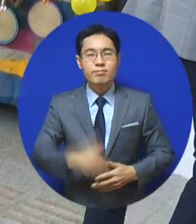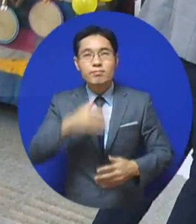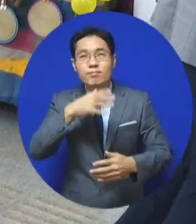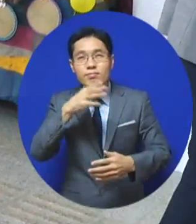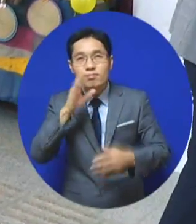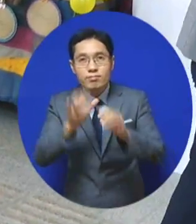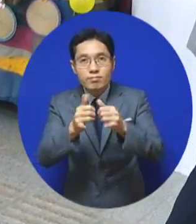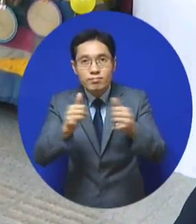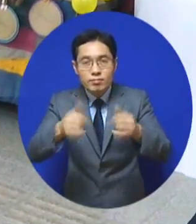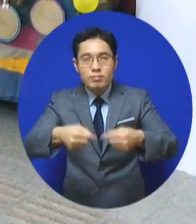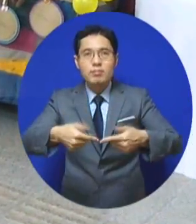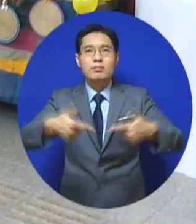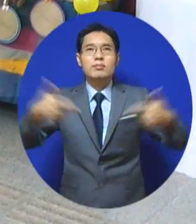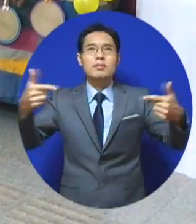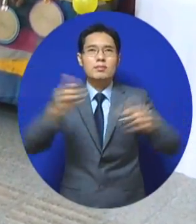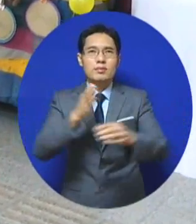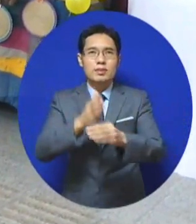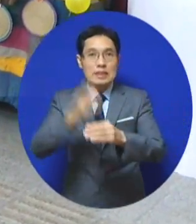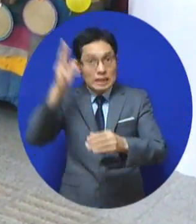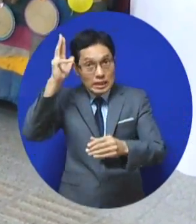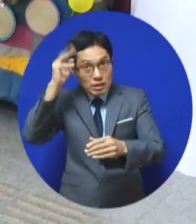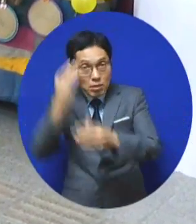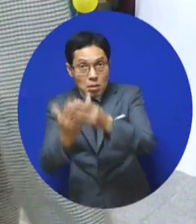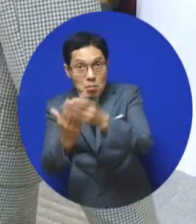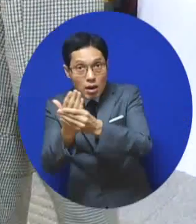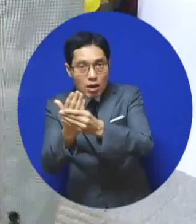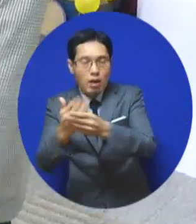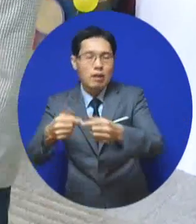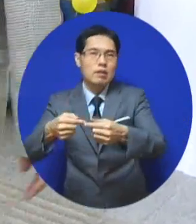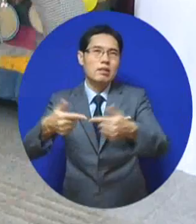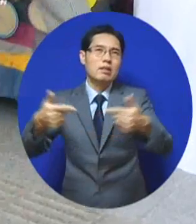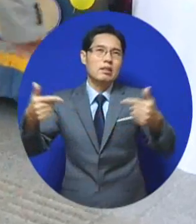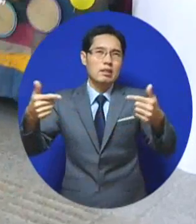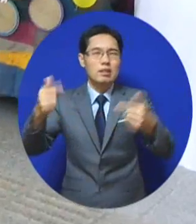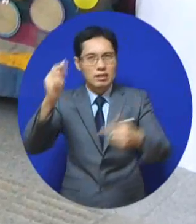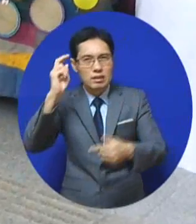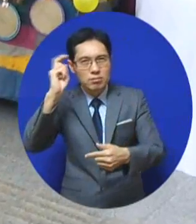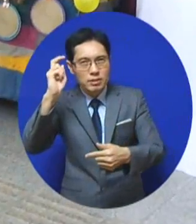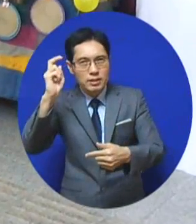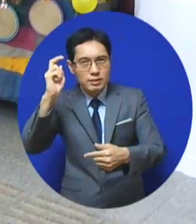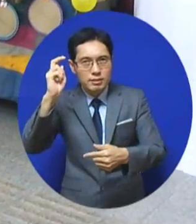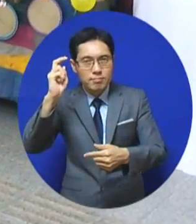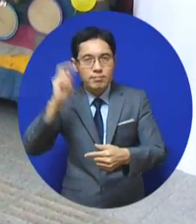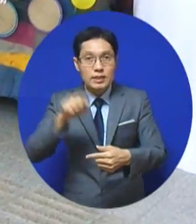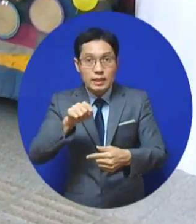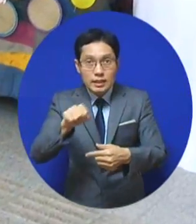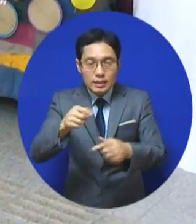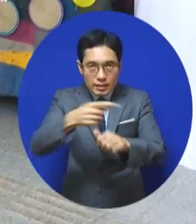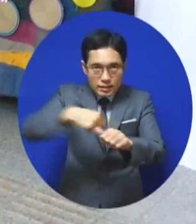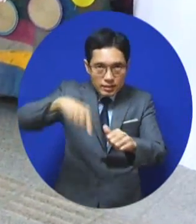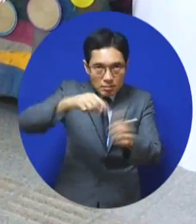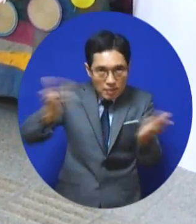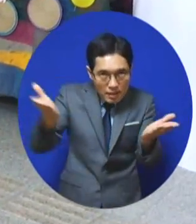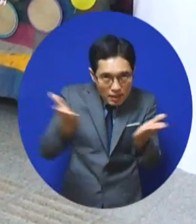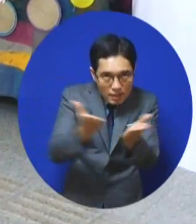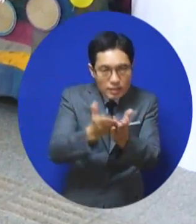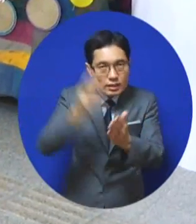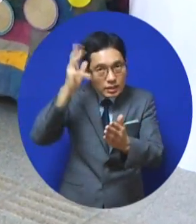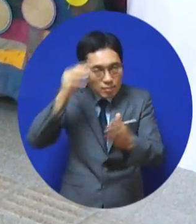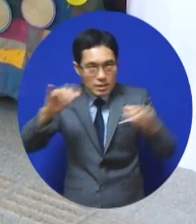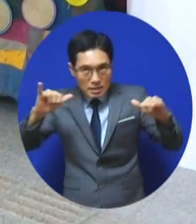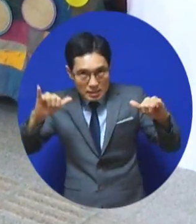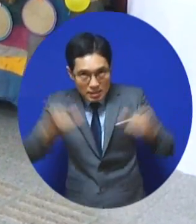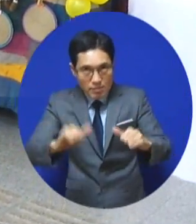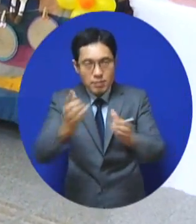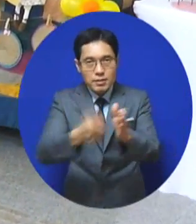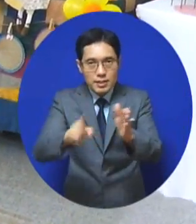노인 인구가 급격히 증가함에 따라 치매 인구 또한 급격히 증가하게 되어 있습니다. 그래서 그 시대 상황에 맞게 더욱더 치매